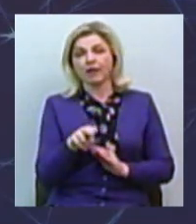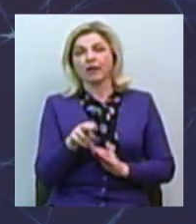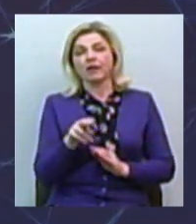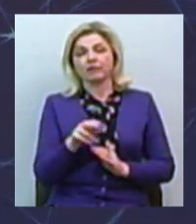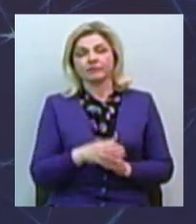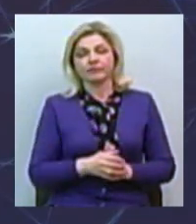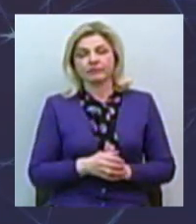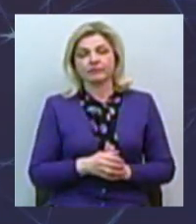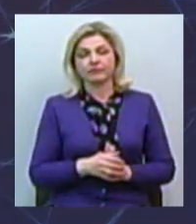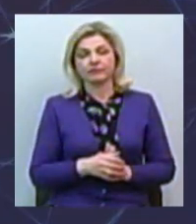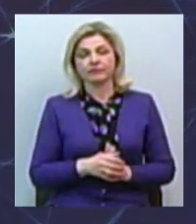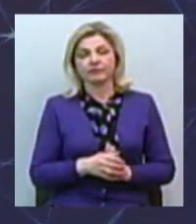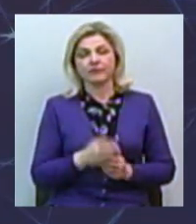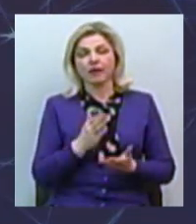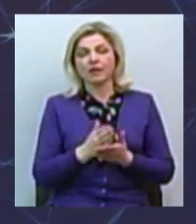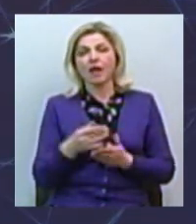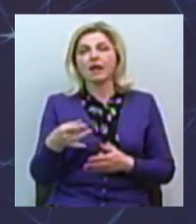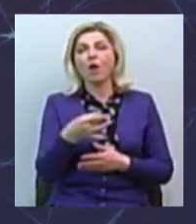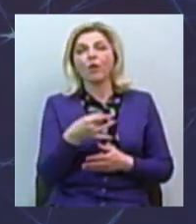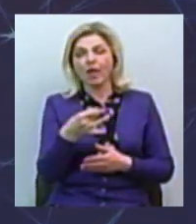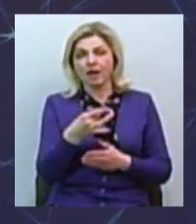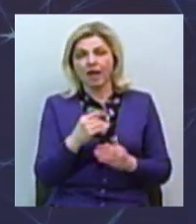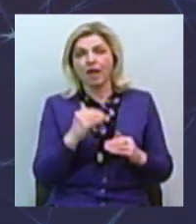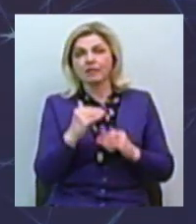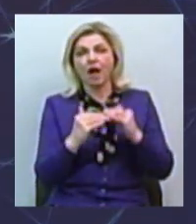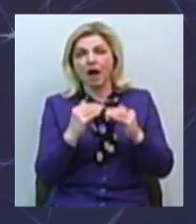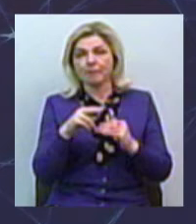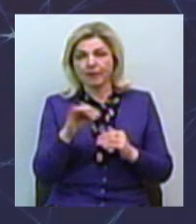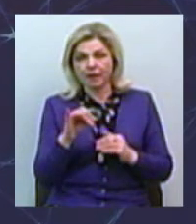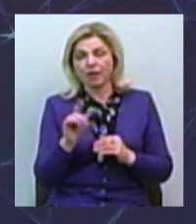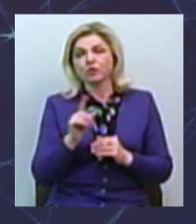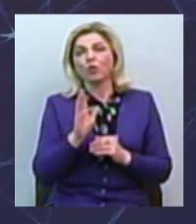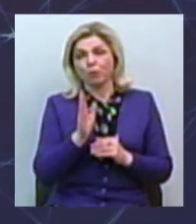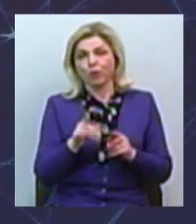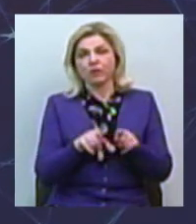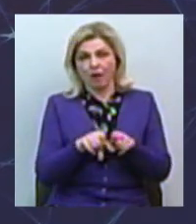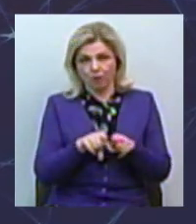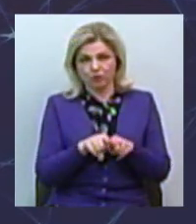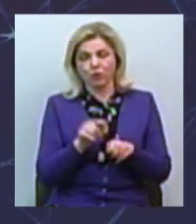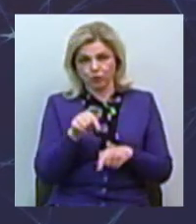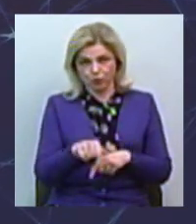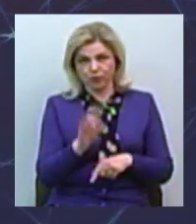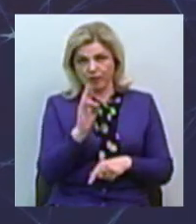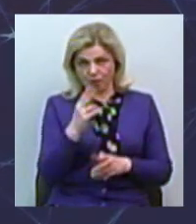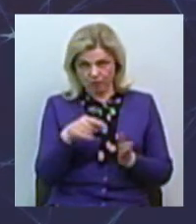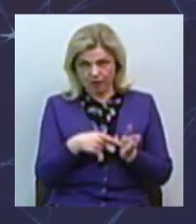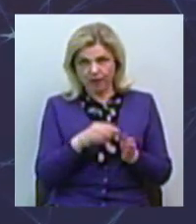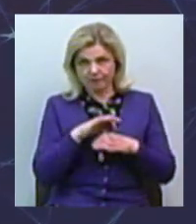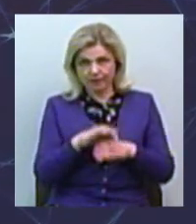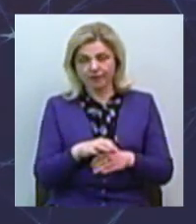сесії, є регіональні мітапи, які будуть також і тут, в Миколаєві.